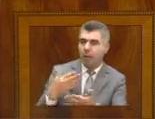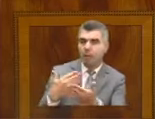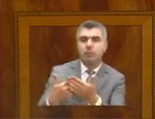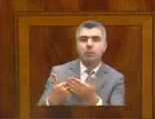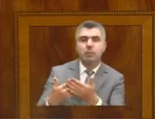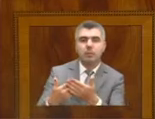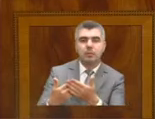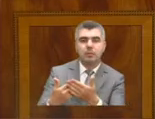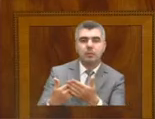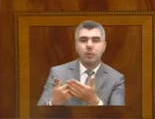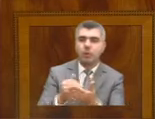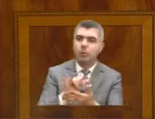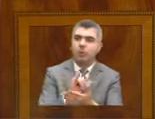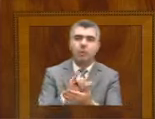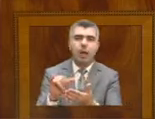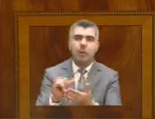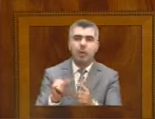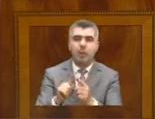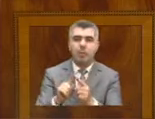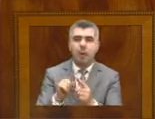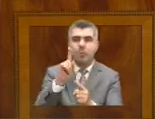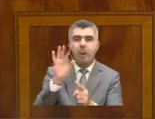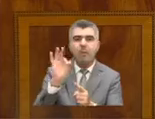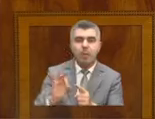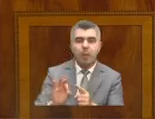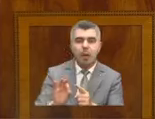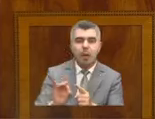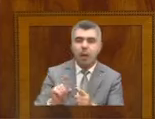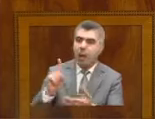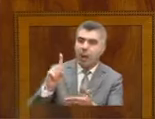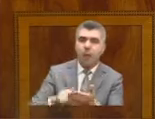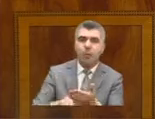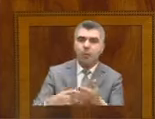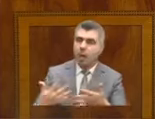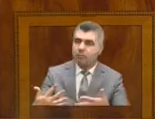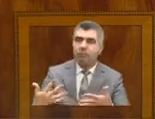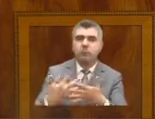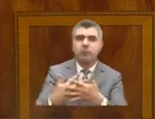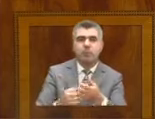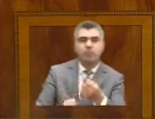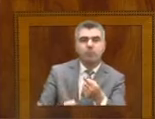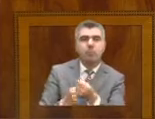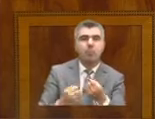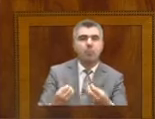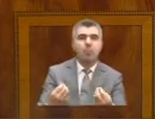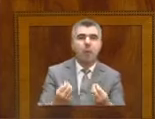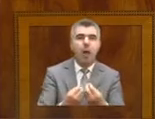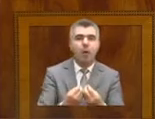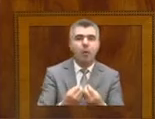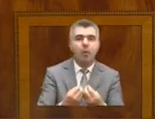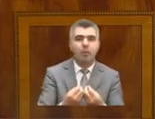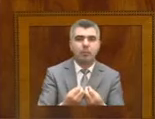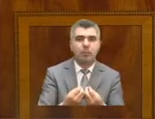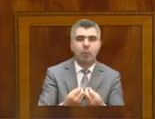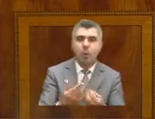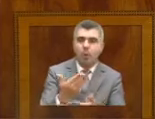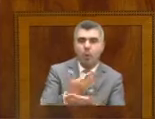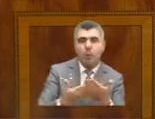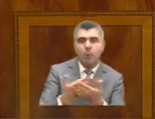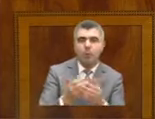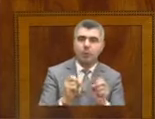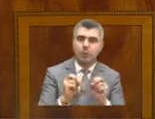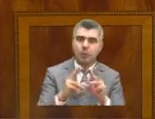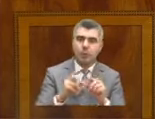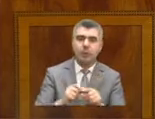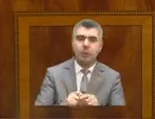لا يمكن أن تبلغ غايتها دون التزامنا الجماعي ومساهمتنا البناءة في تحقيقها،